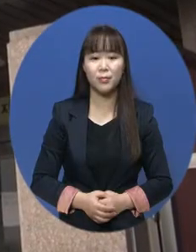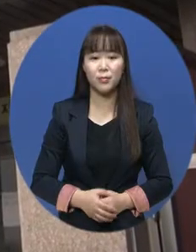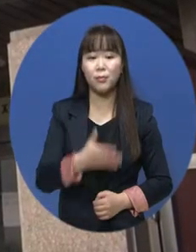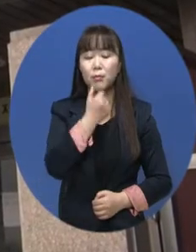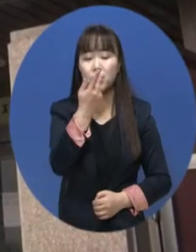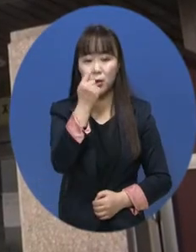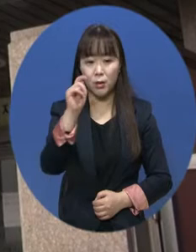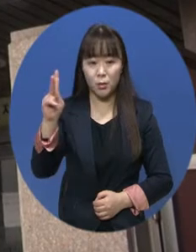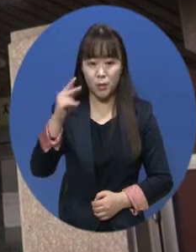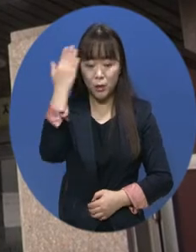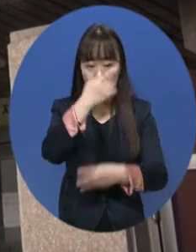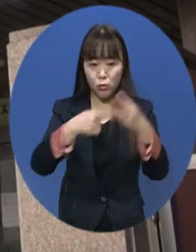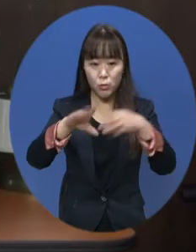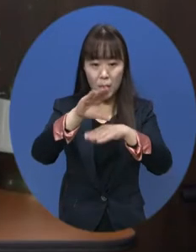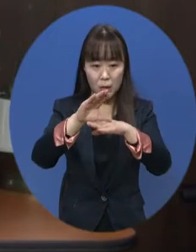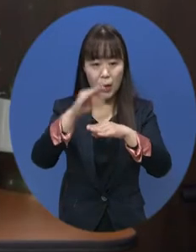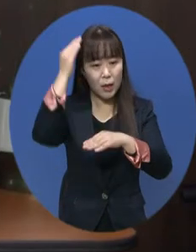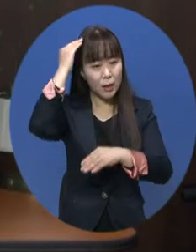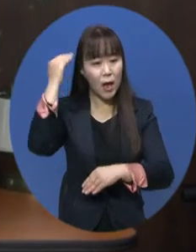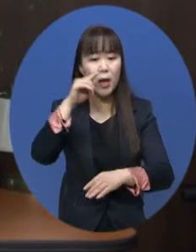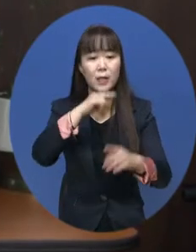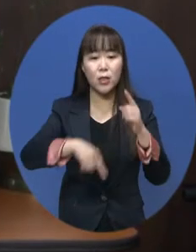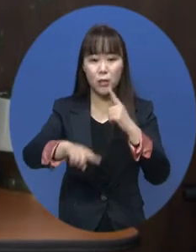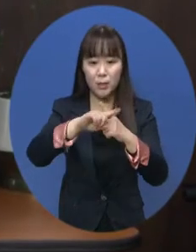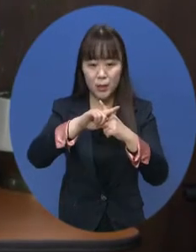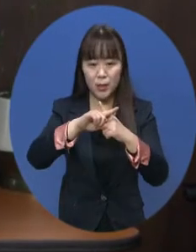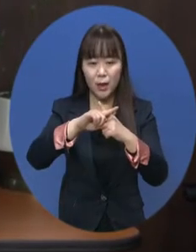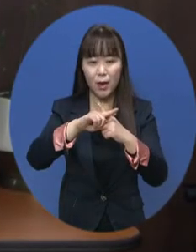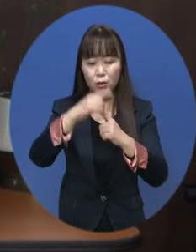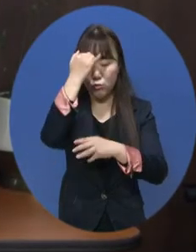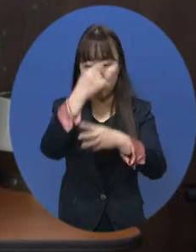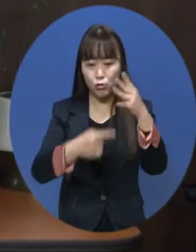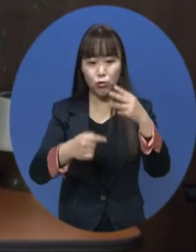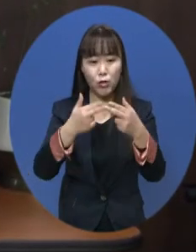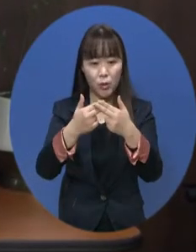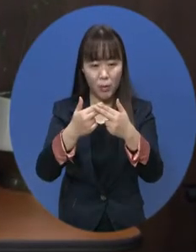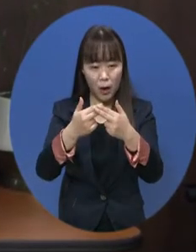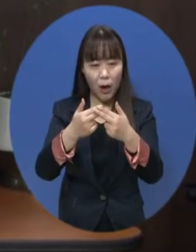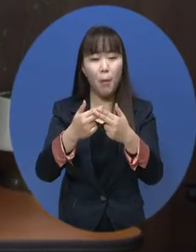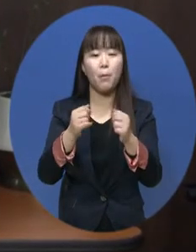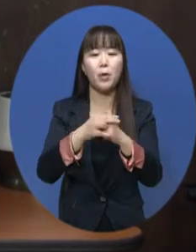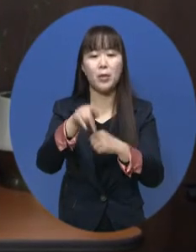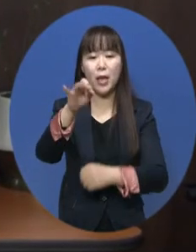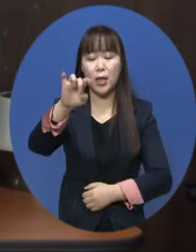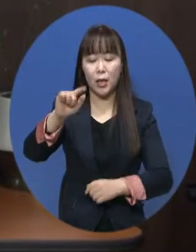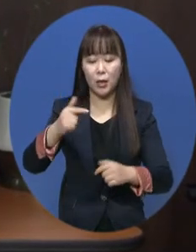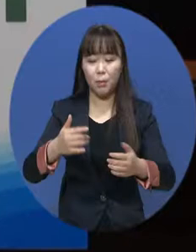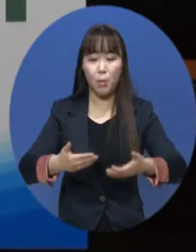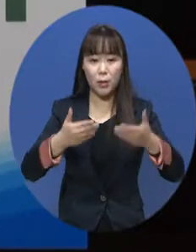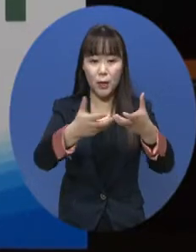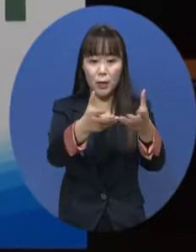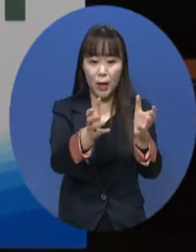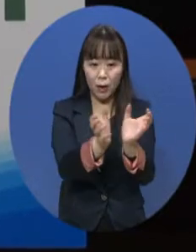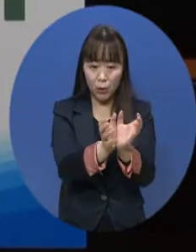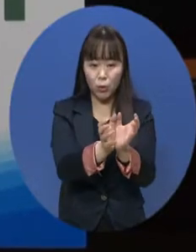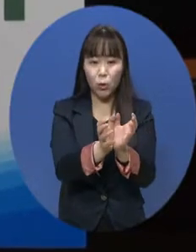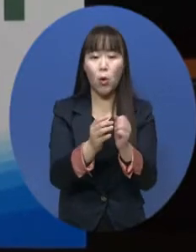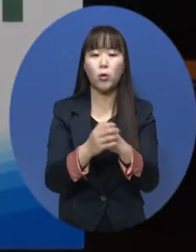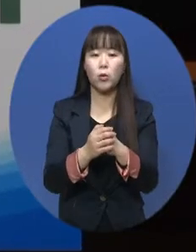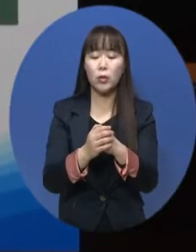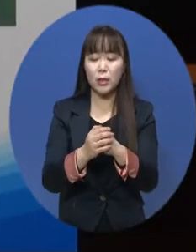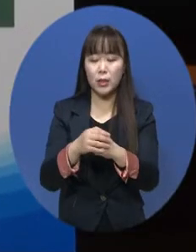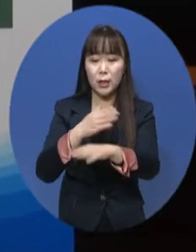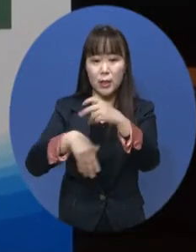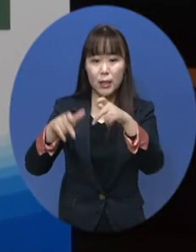복지TV 청주방송은 대한적십자사 충주협의회 세인봉사회봉사단과 충북지체장애인협회에